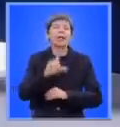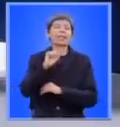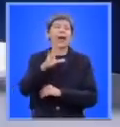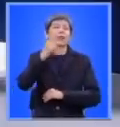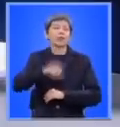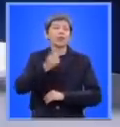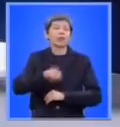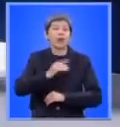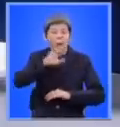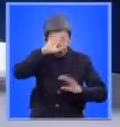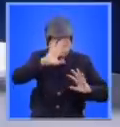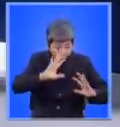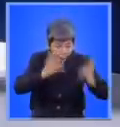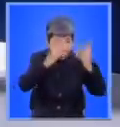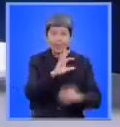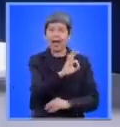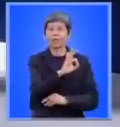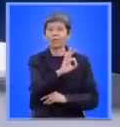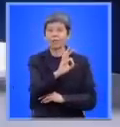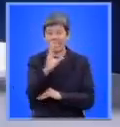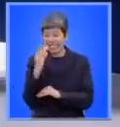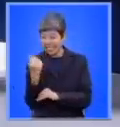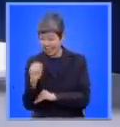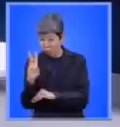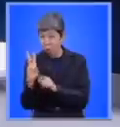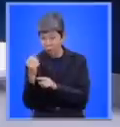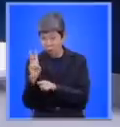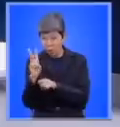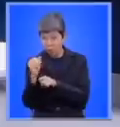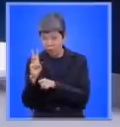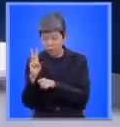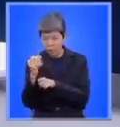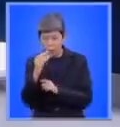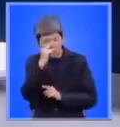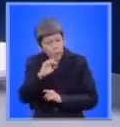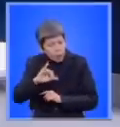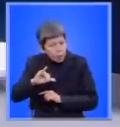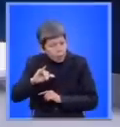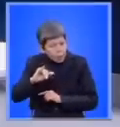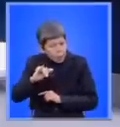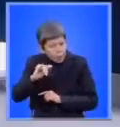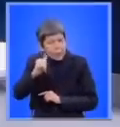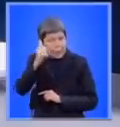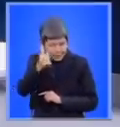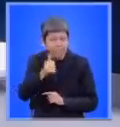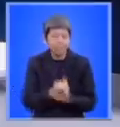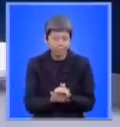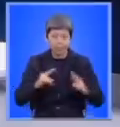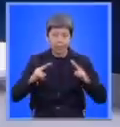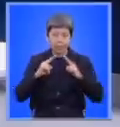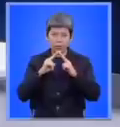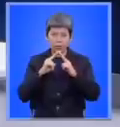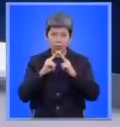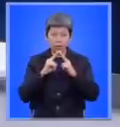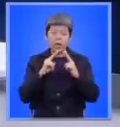25หายดีไปแล้วเนี่ย9คนเหลืออีก16คนซึ่งทั้ง16คนนี้อาการดีขึ้นทุกคนวันนี้คุณอนุทินเองเนี่ยท่านรองน